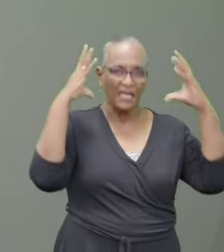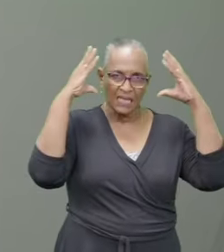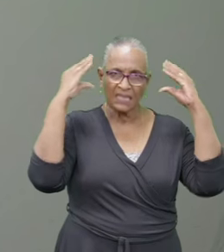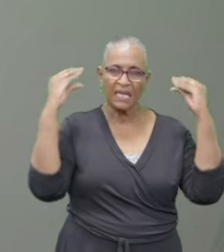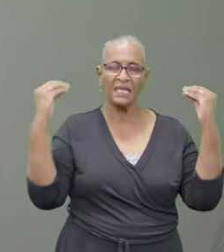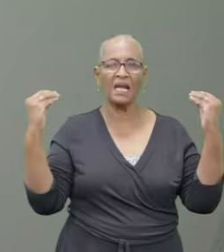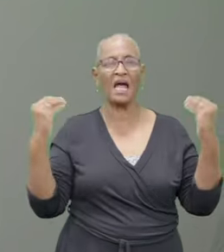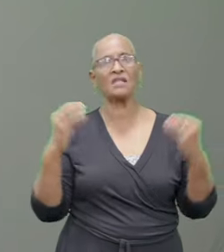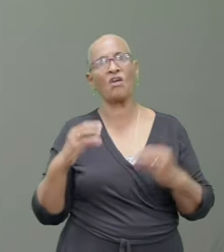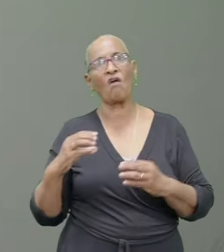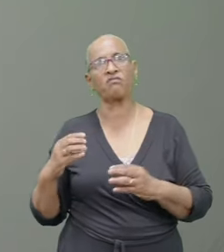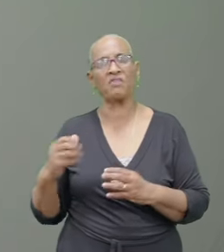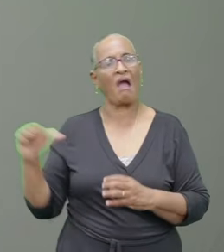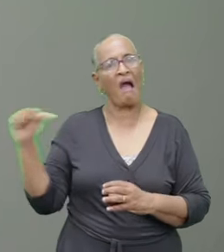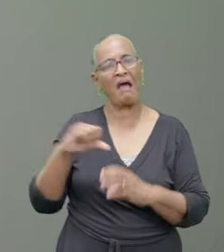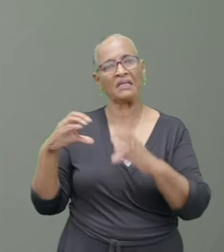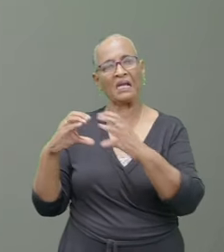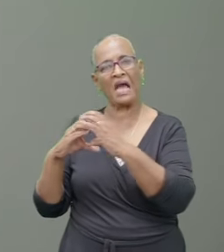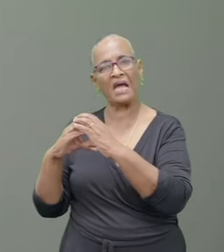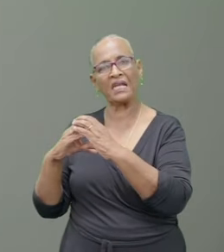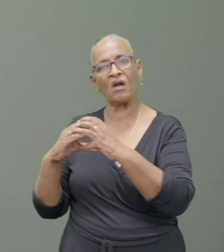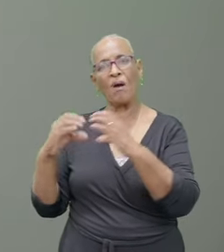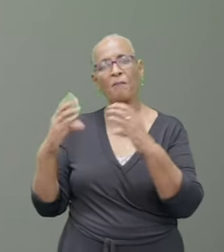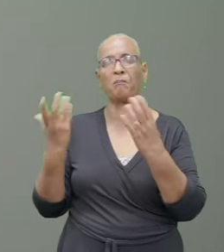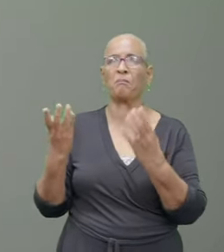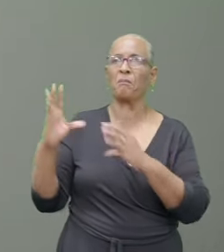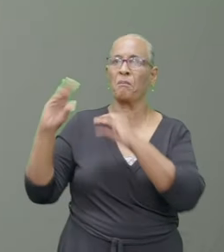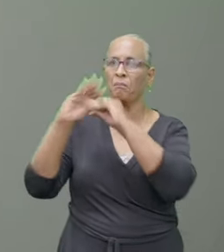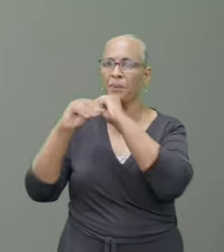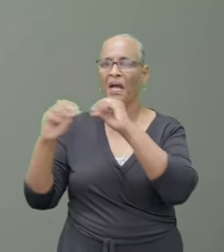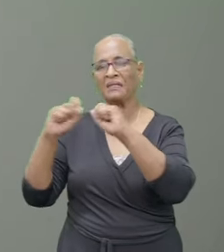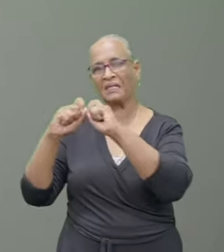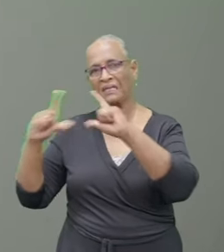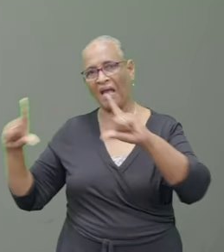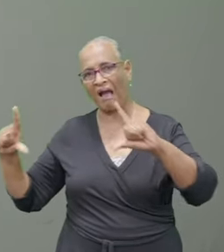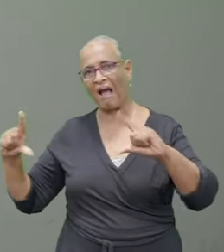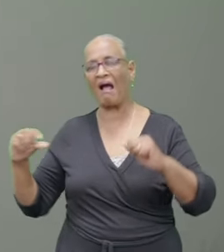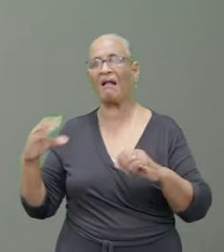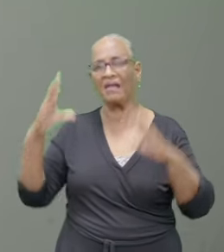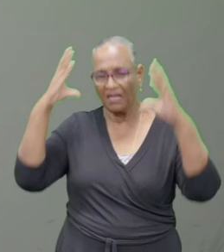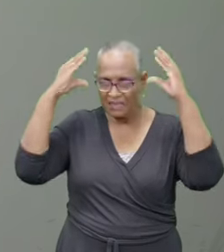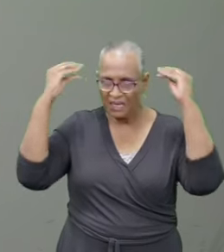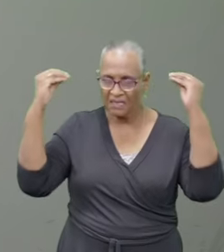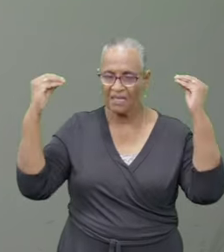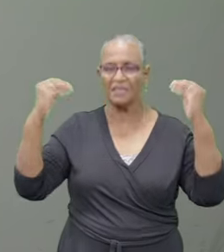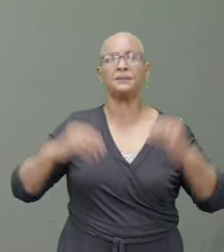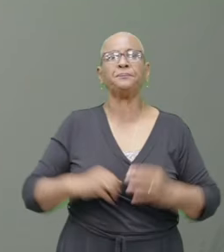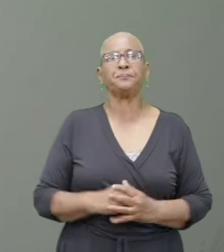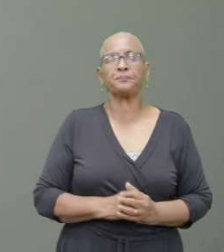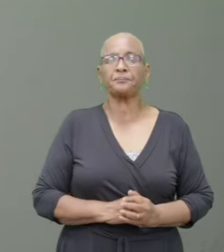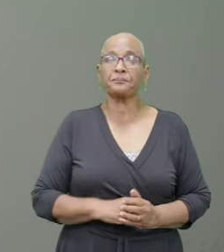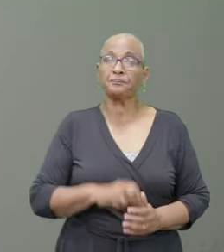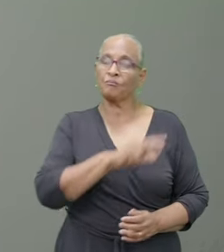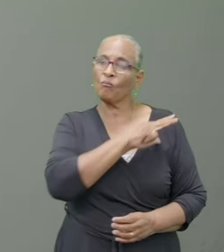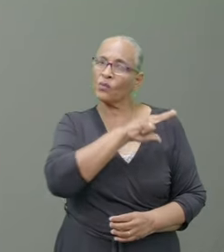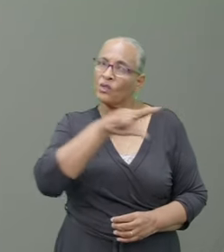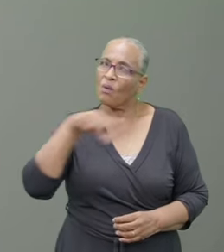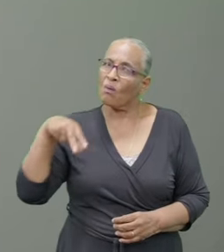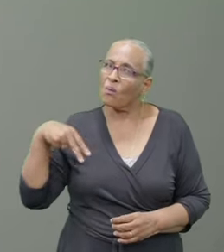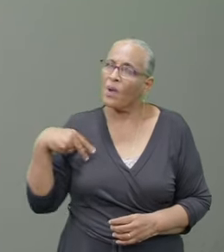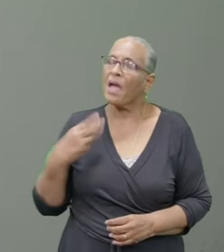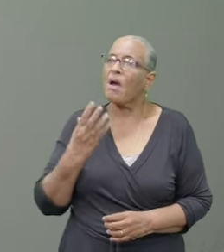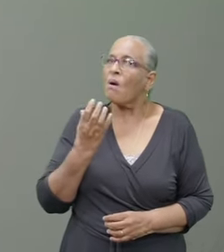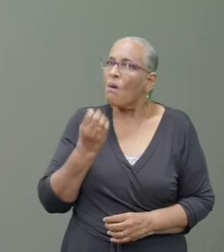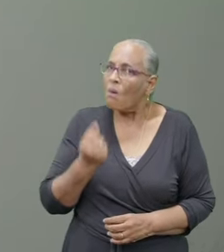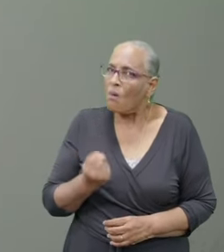eilanden, en dat wij op diplomatiek niveau wel het een en ander wensen